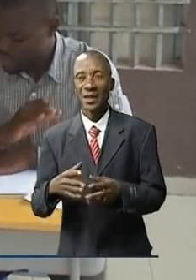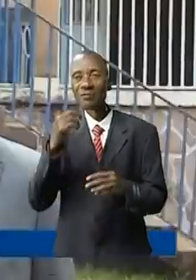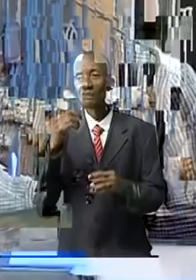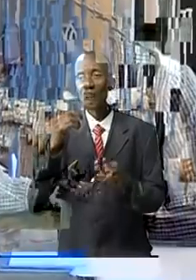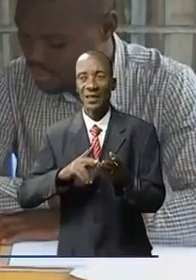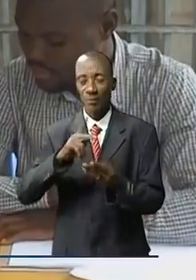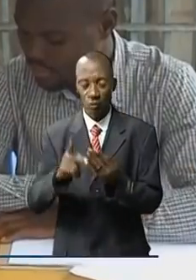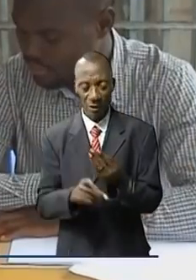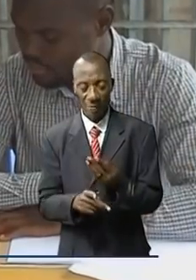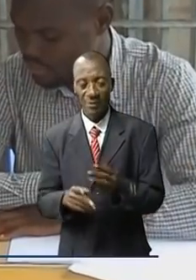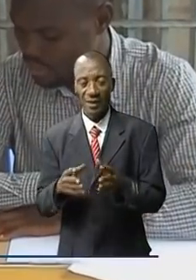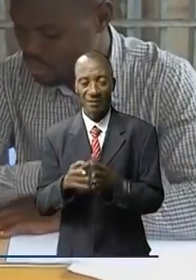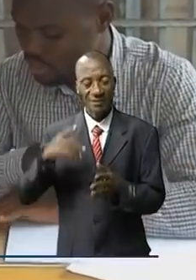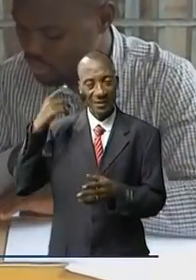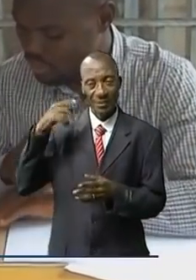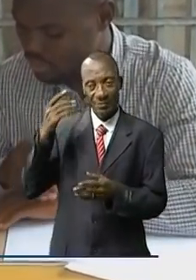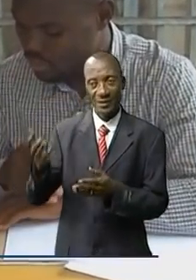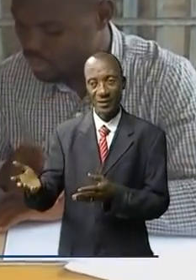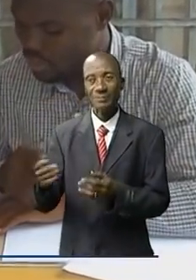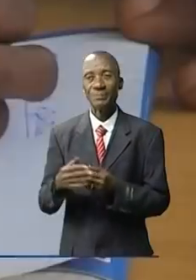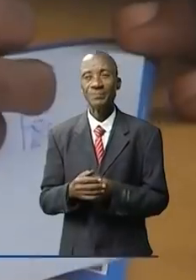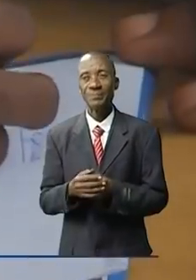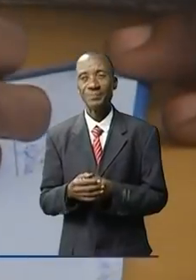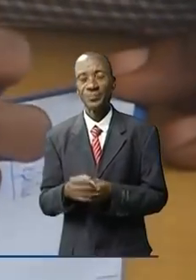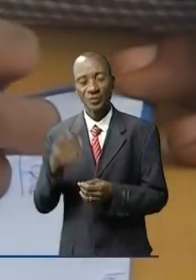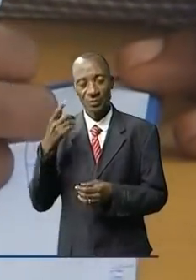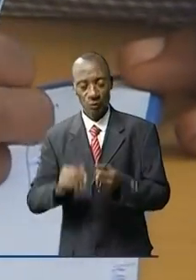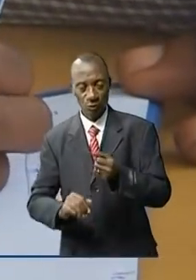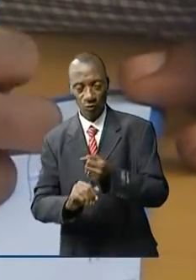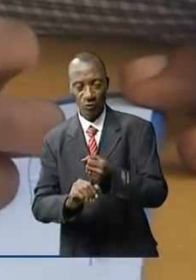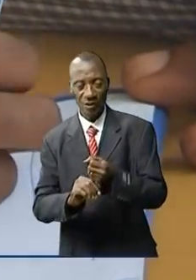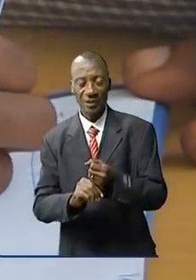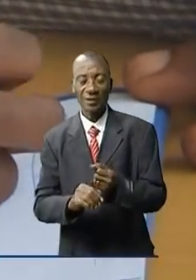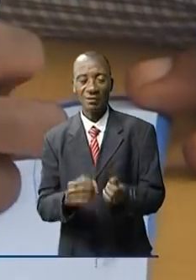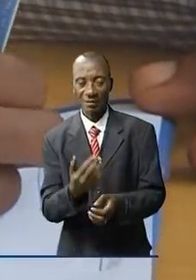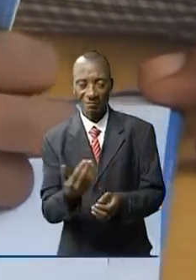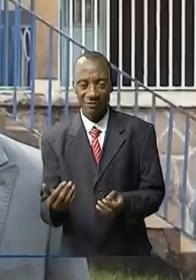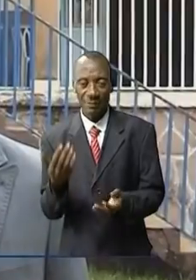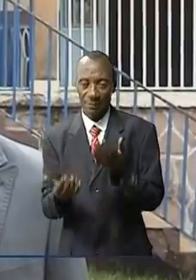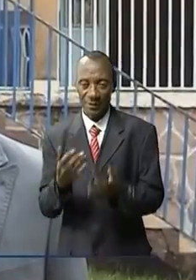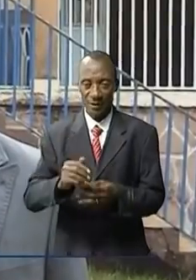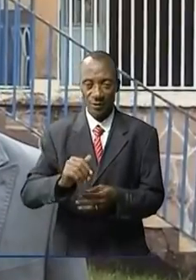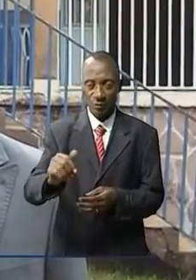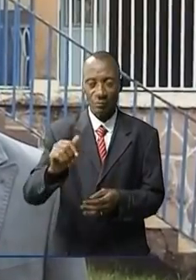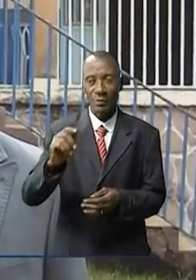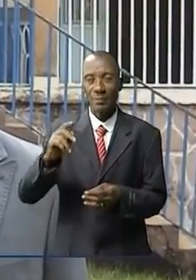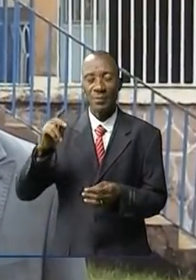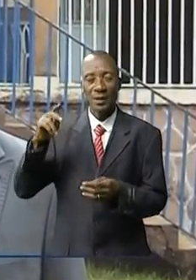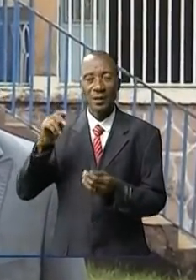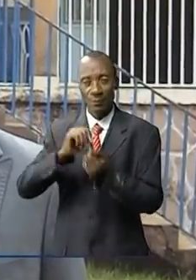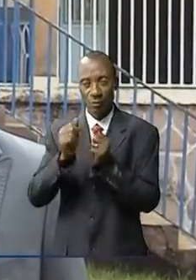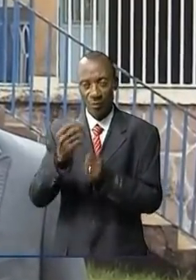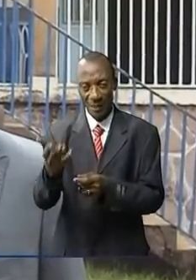titulaire pour que cet enfant qui a des problèmes spécifiques suive des enseignements adaptés à son